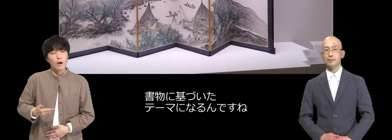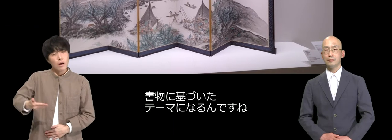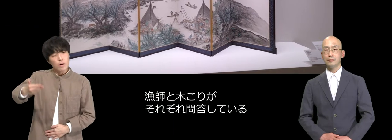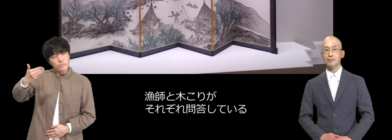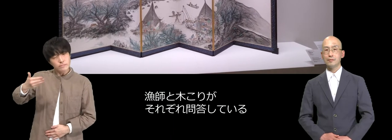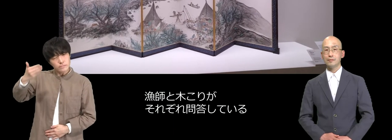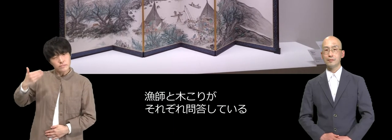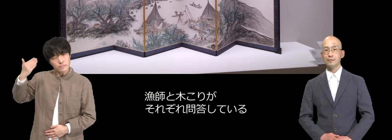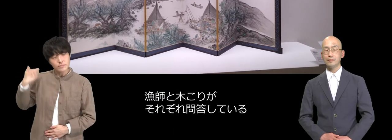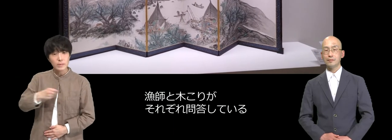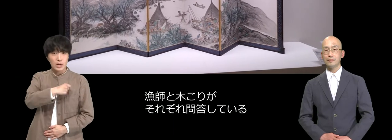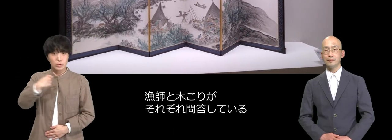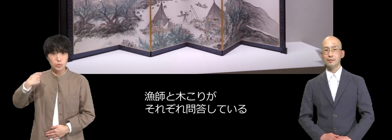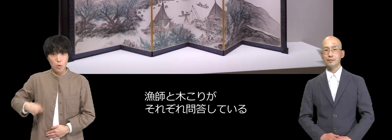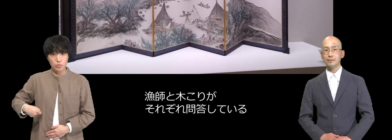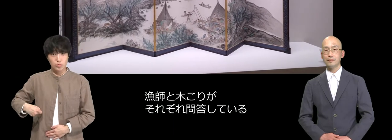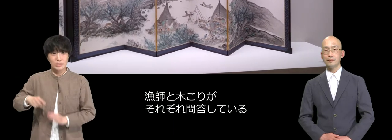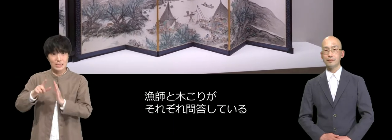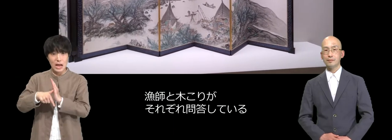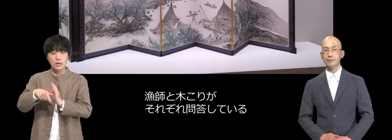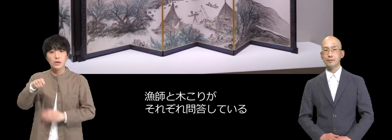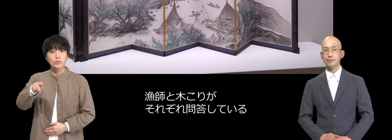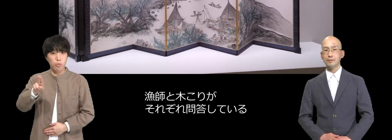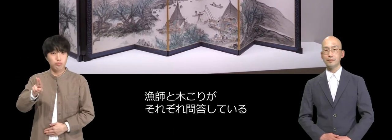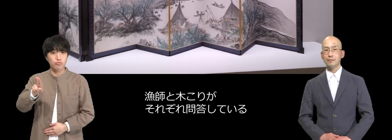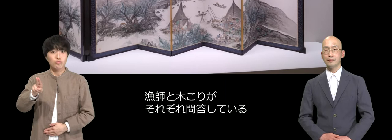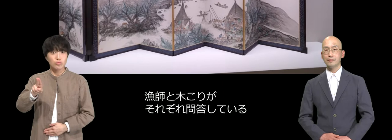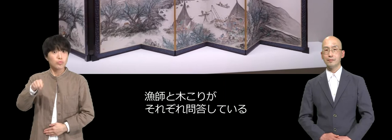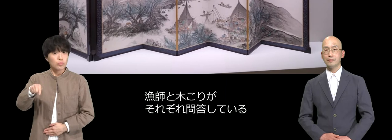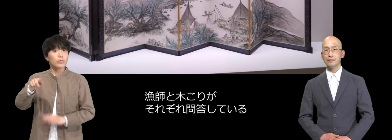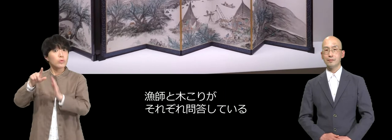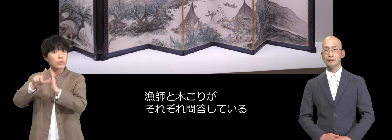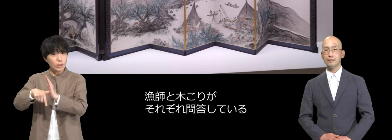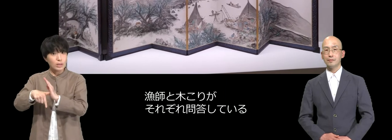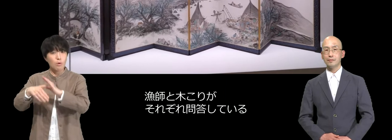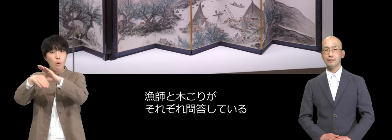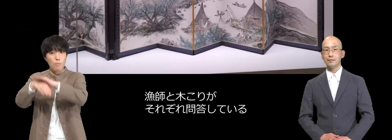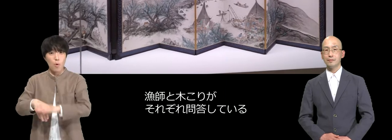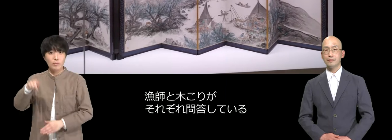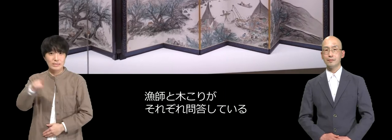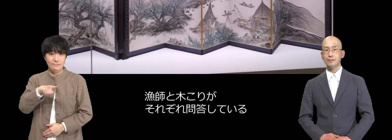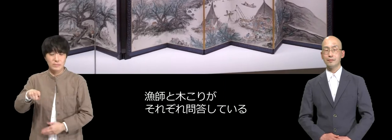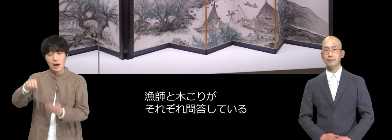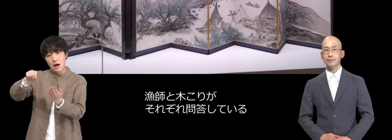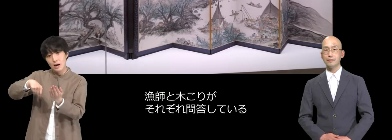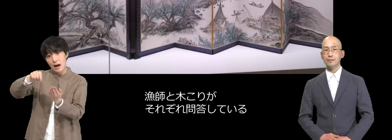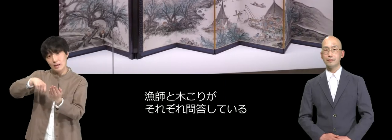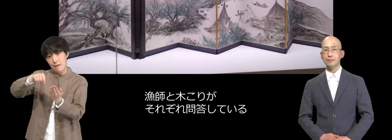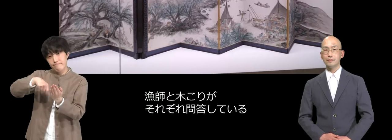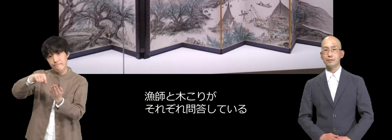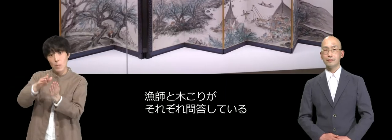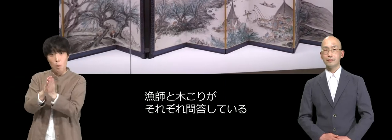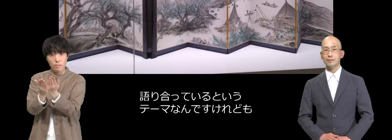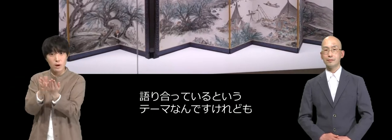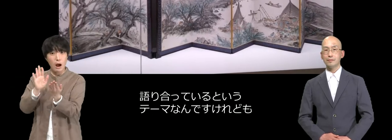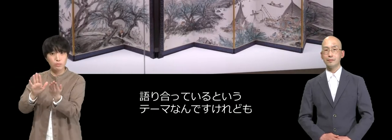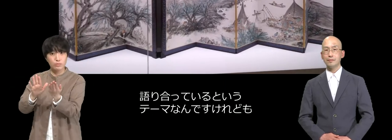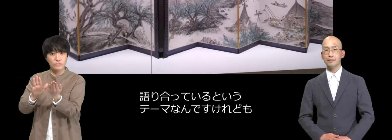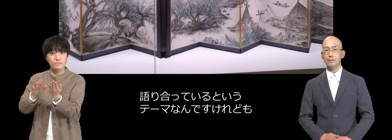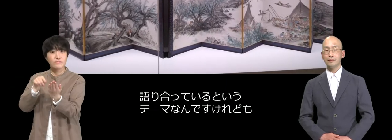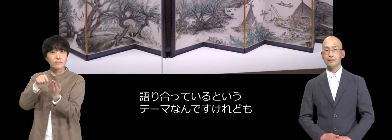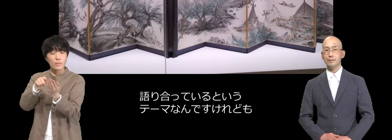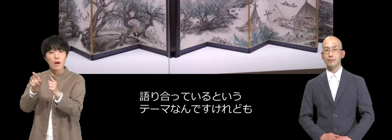えっと漁師と木こりがですね a それぞれまああってからモンドしている